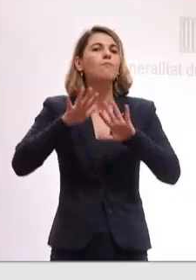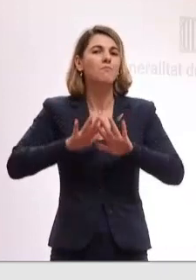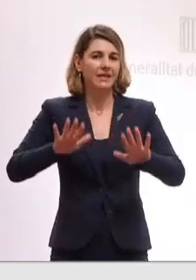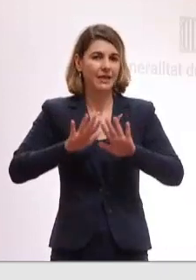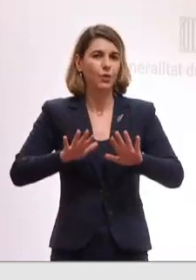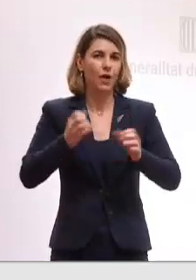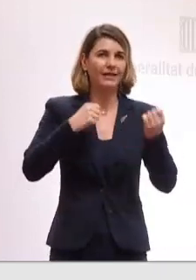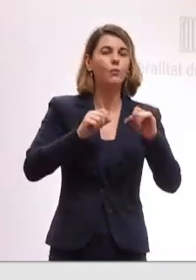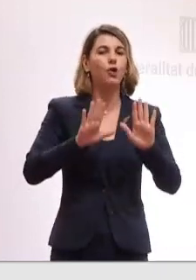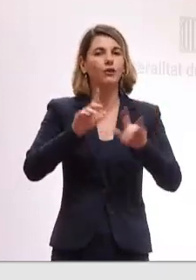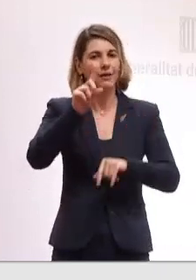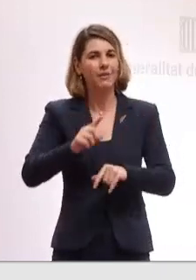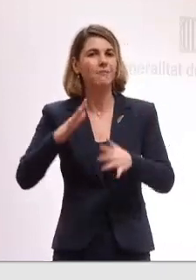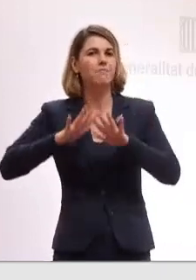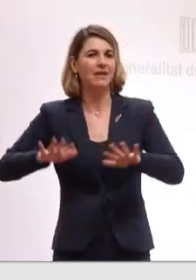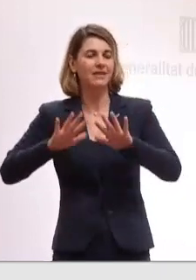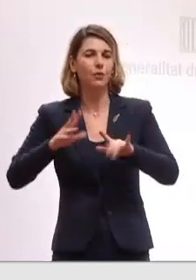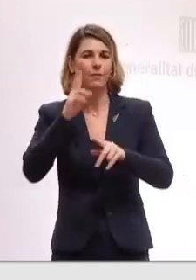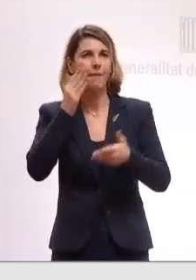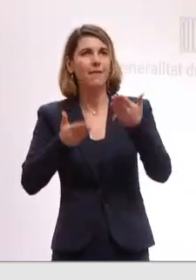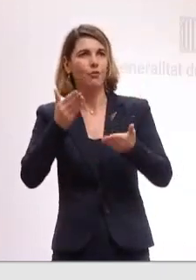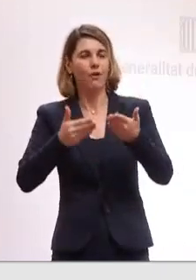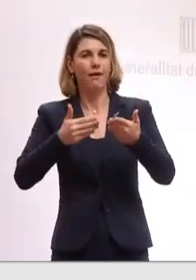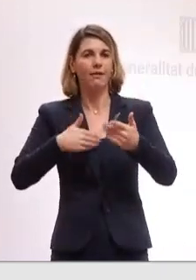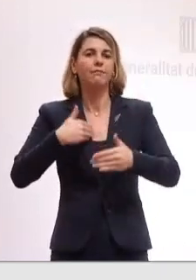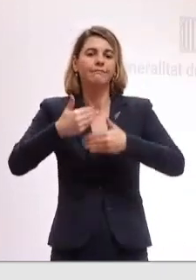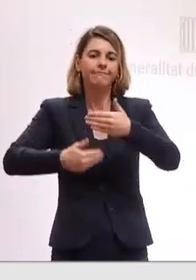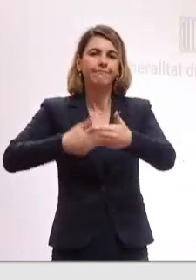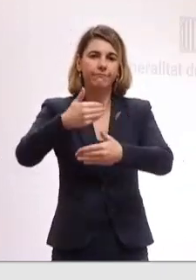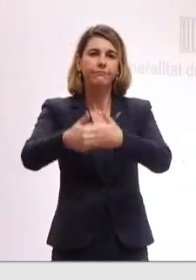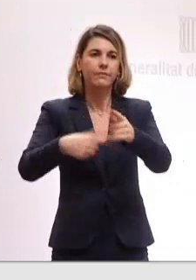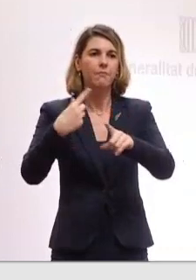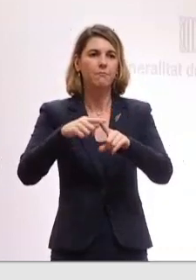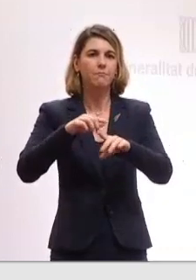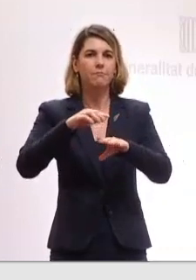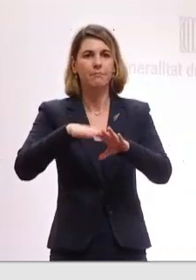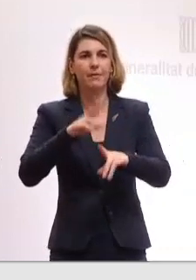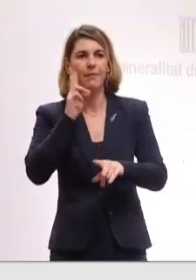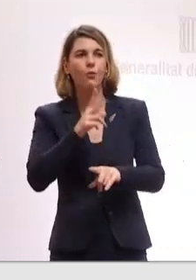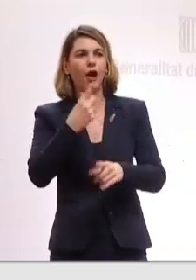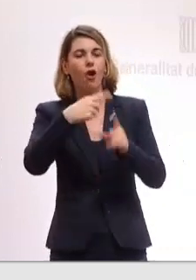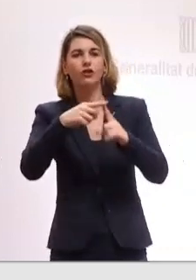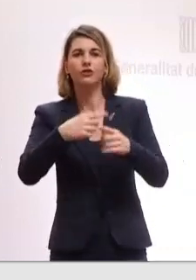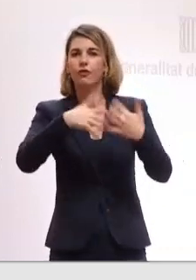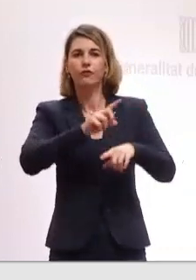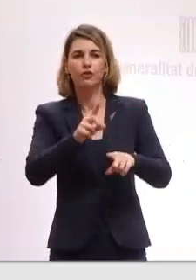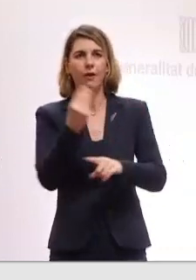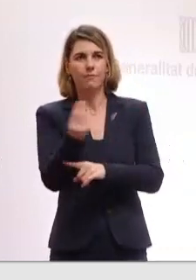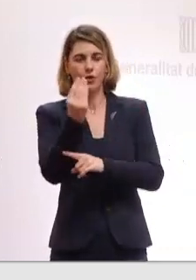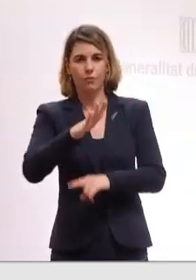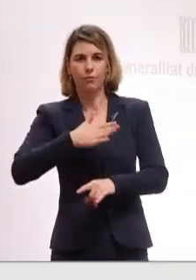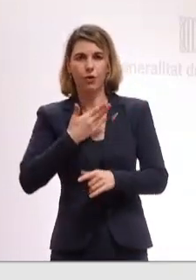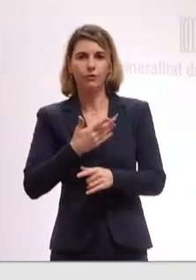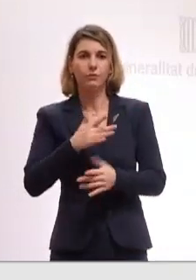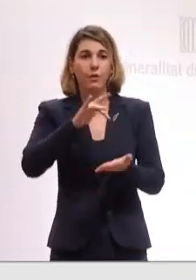valorar periòdicament per poder millorar la part que no funciona de l'Administració de Justícia. No